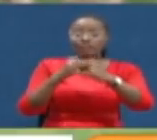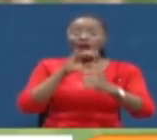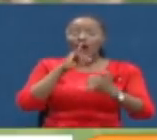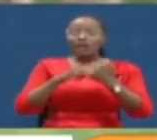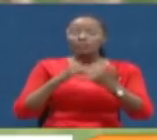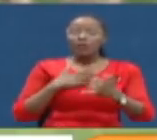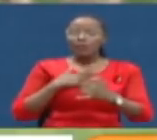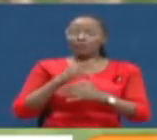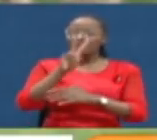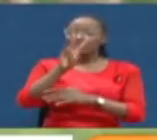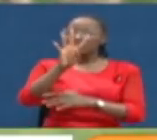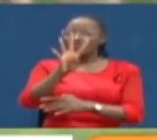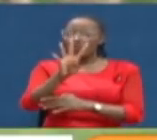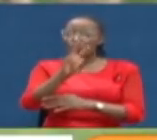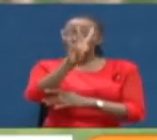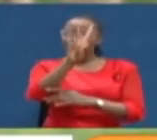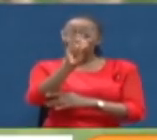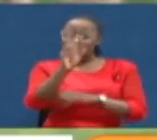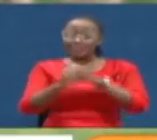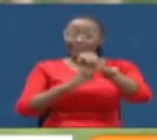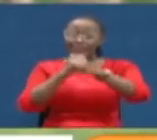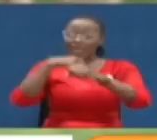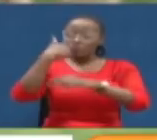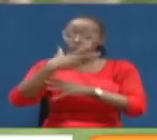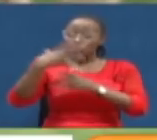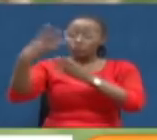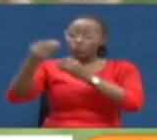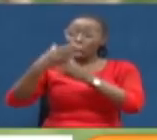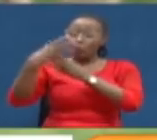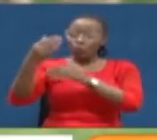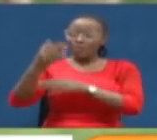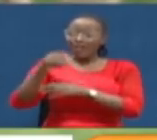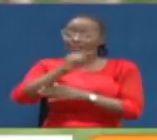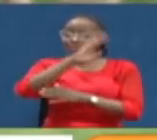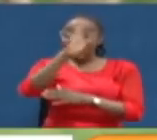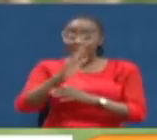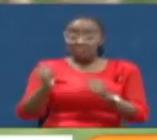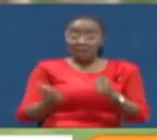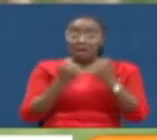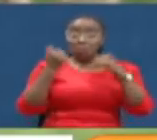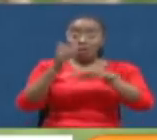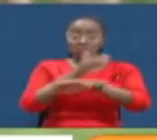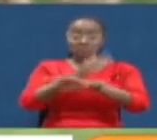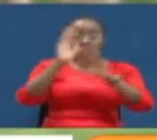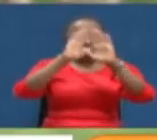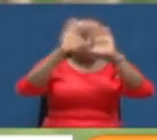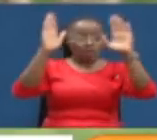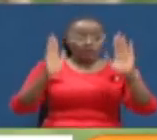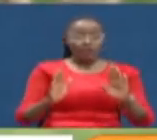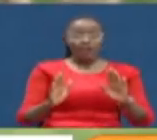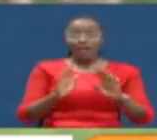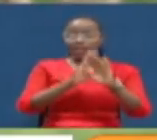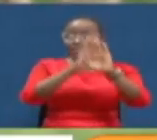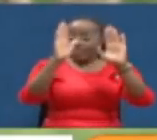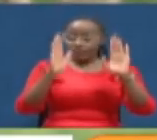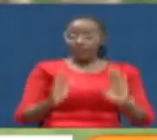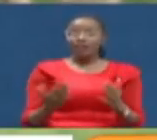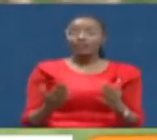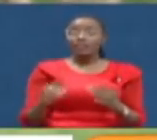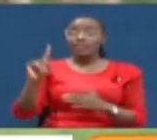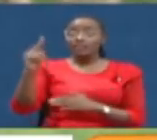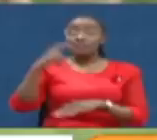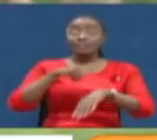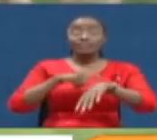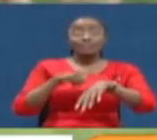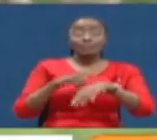for over 20, for almost 20 years. And this thing has never happened. Has never. This is the